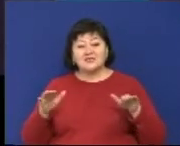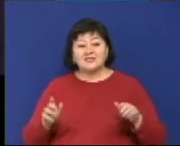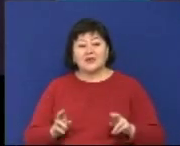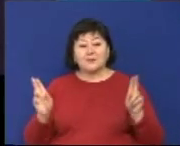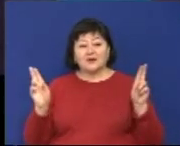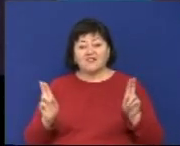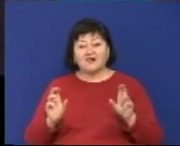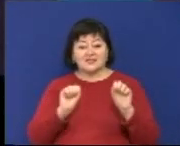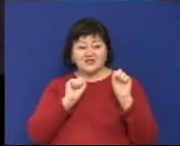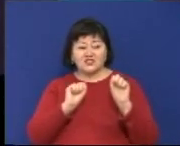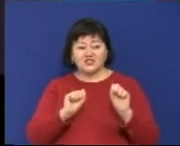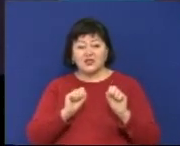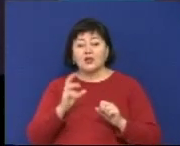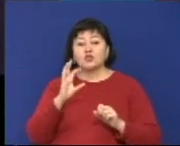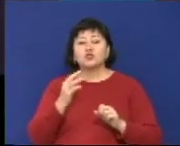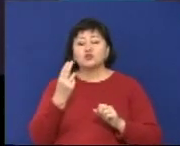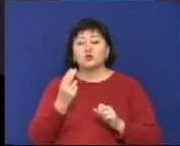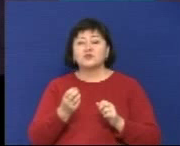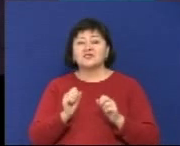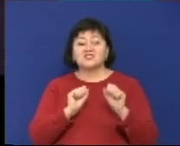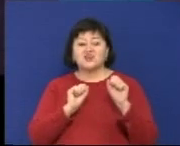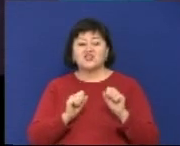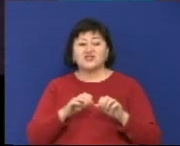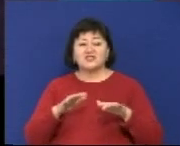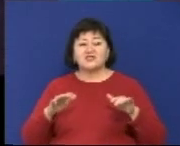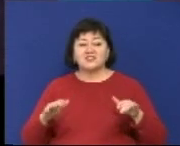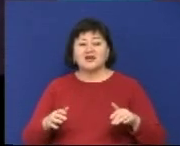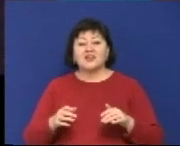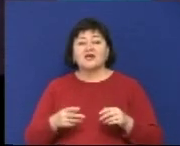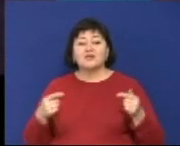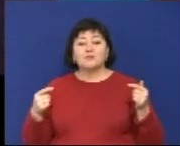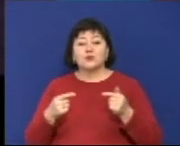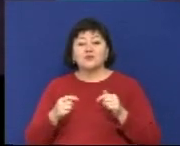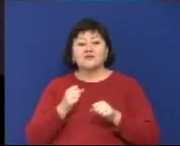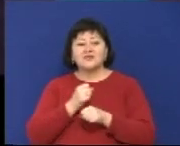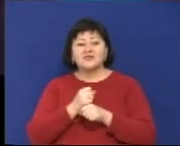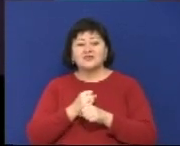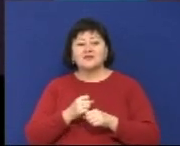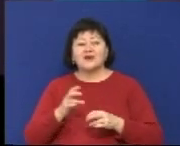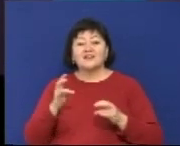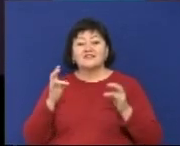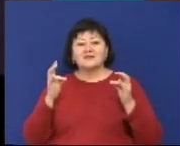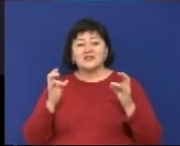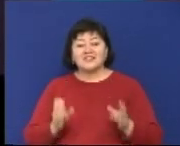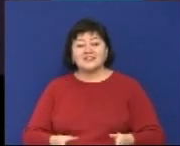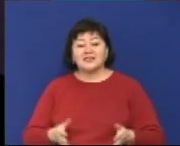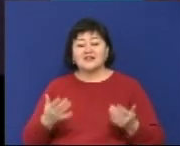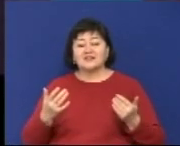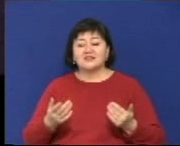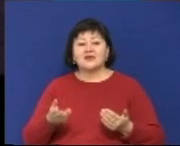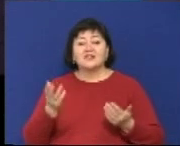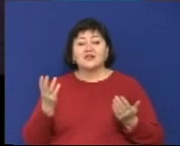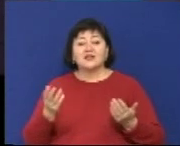вопросы здоровья и социальной защиты детей, а также противодействия насилию. Кроме того, Аружан Саин затронула проблему новорожденных